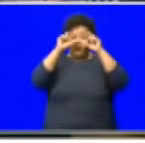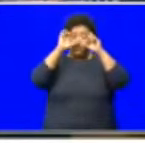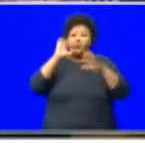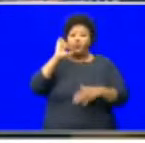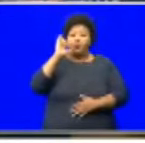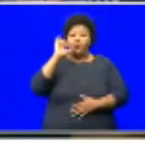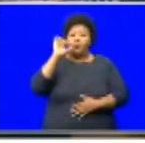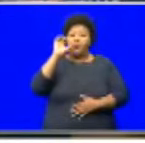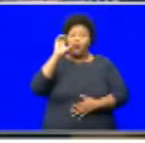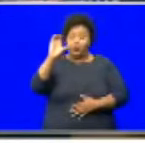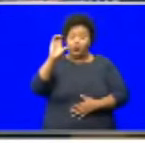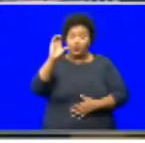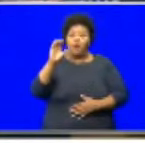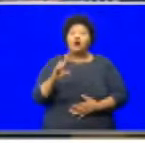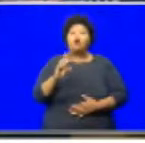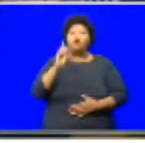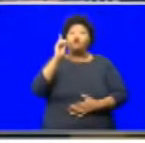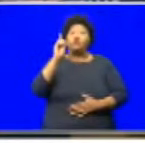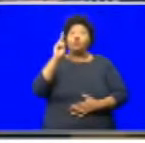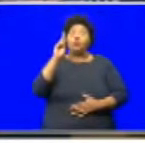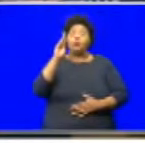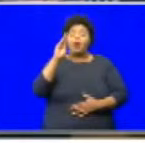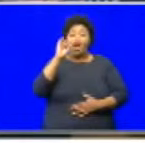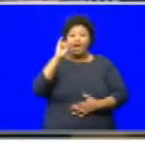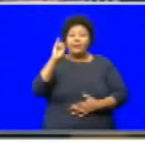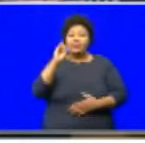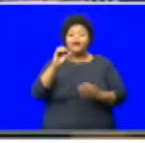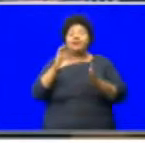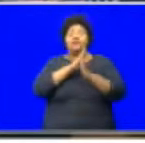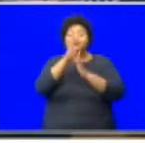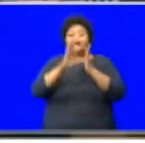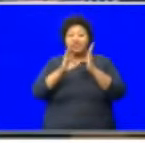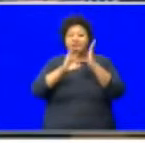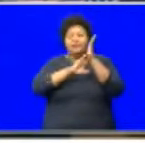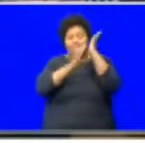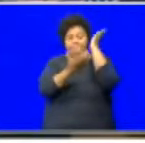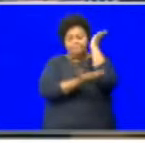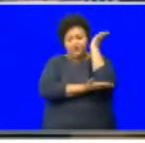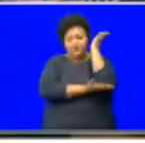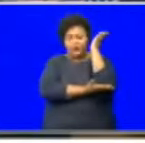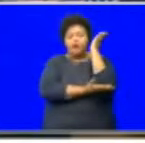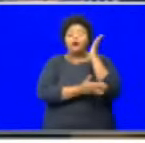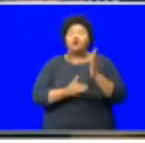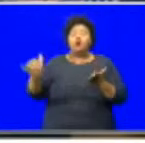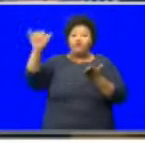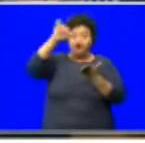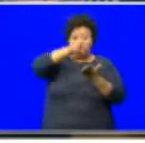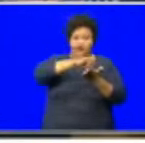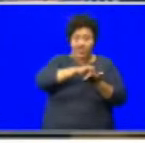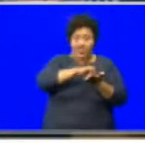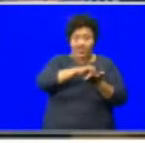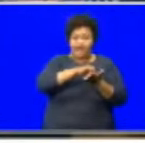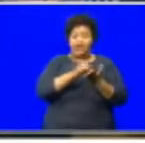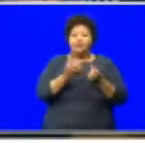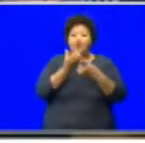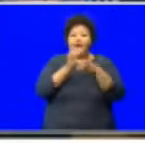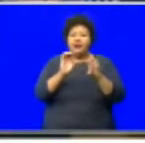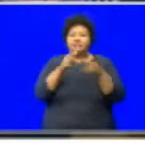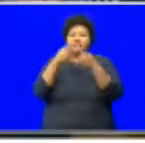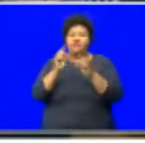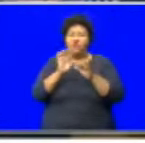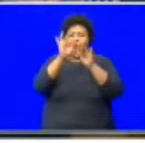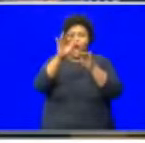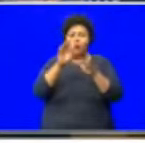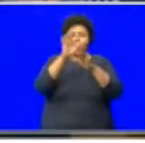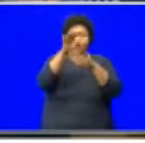silo inkosi Mswati wesithathu embuthaneni wemave emhlaba lowatiwa ngokuthi yiDubai Expo 2020. Athi